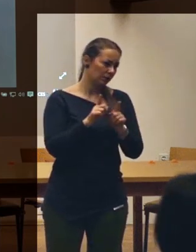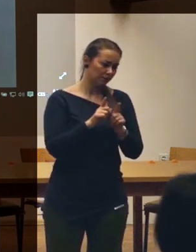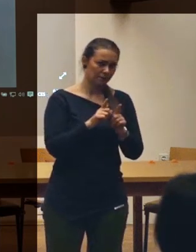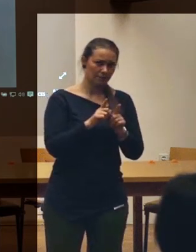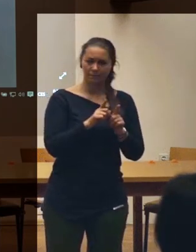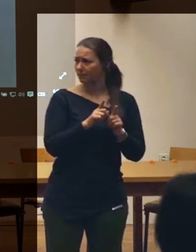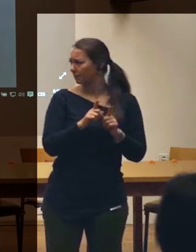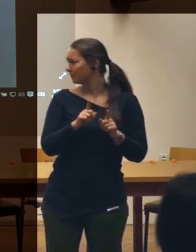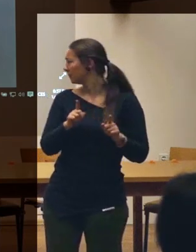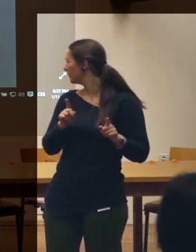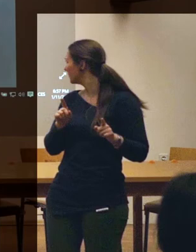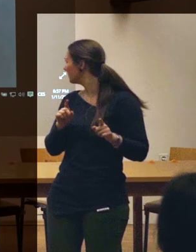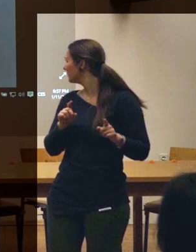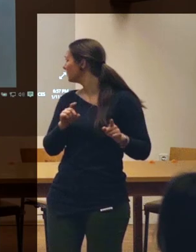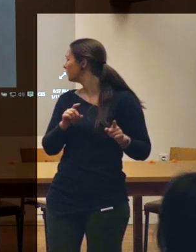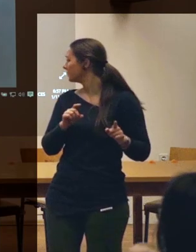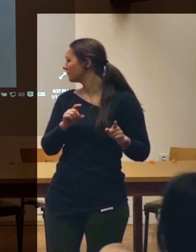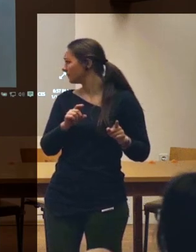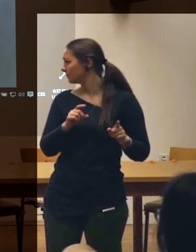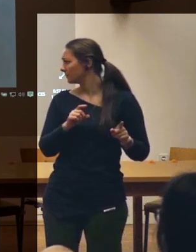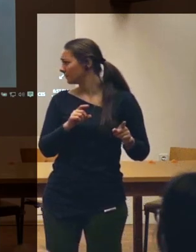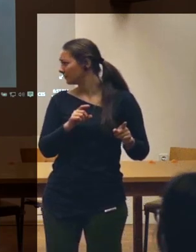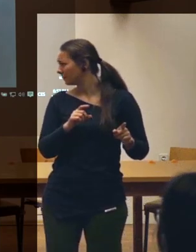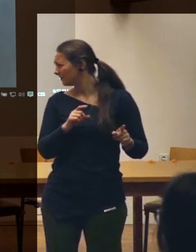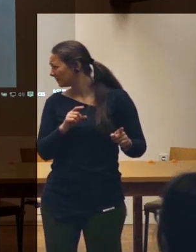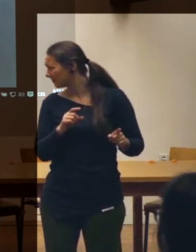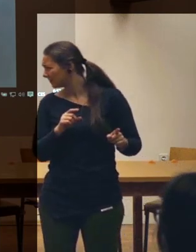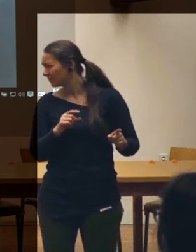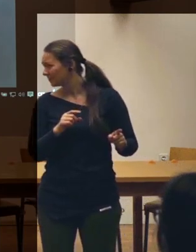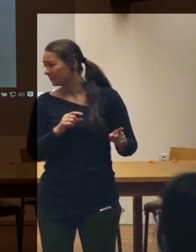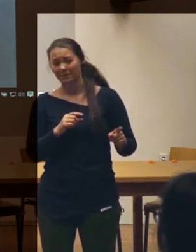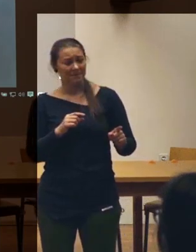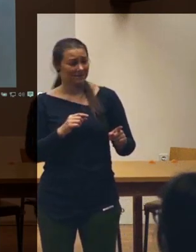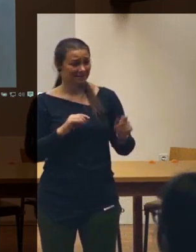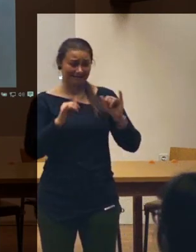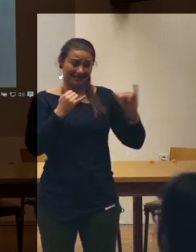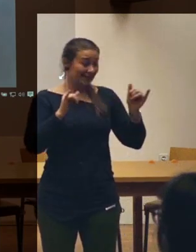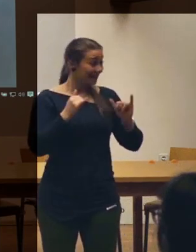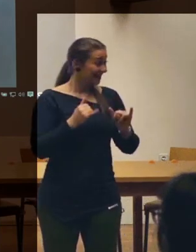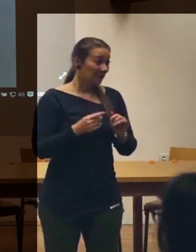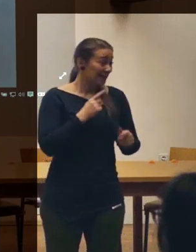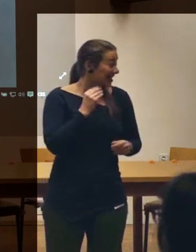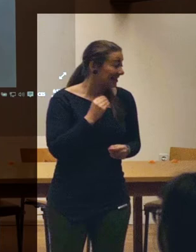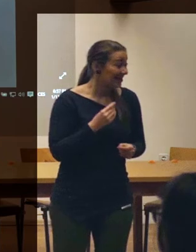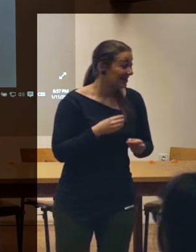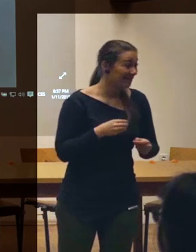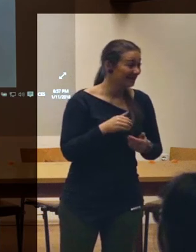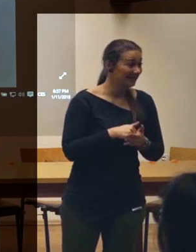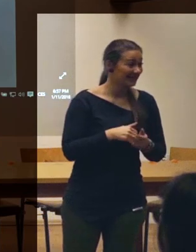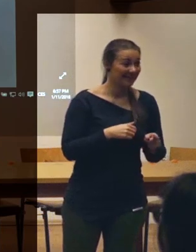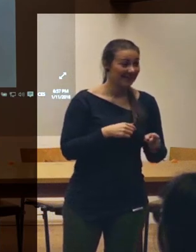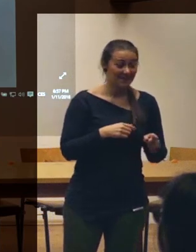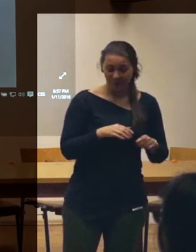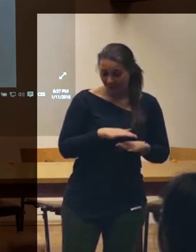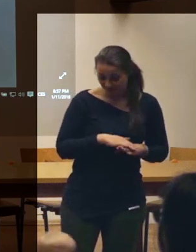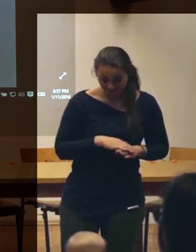Vlastne videá umelkyň, ktoré sa venujú zdraviu, napríklad Kata Mach, čo slovenská umelkyňa sa venuje mentálnemu zdraviu a vlastne